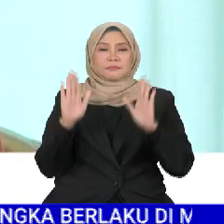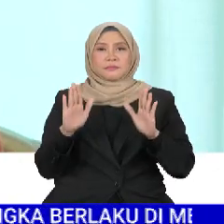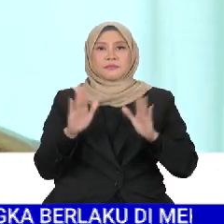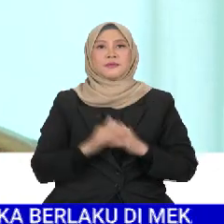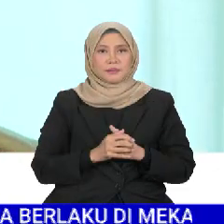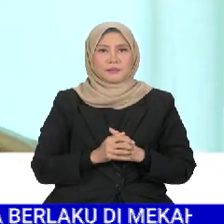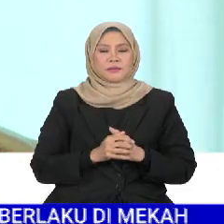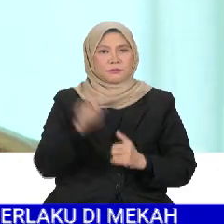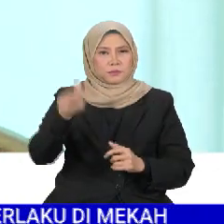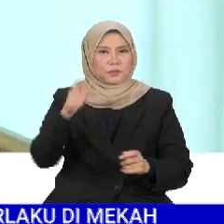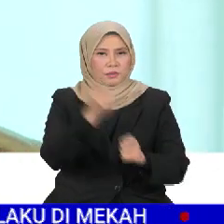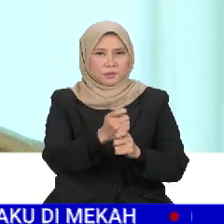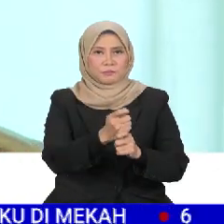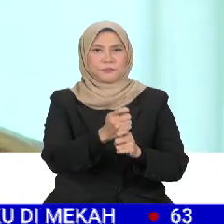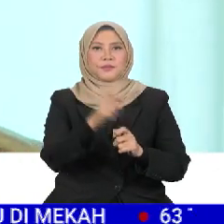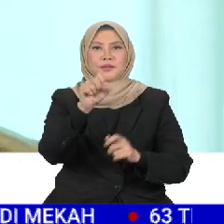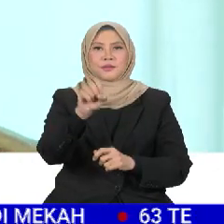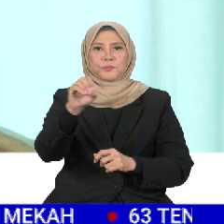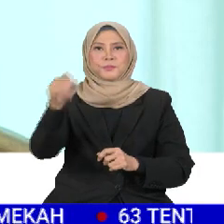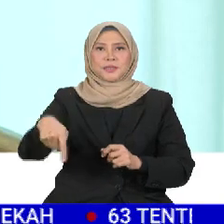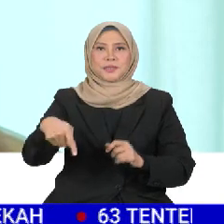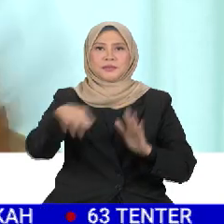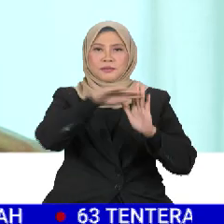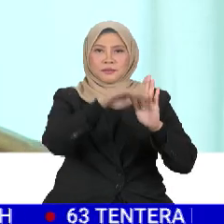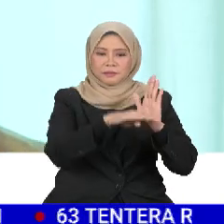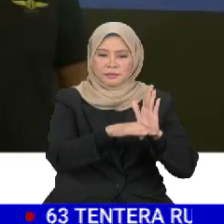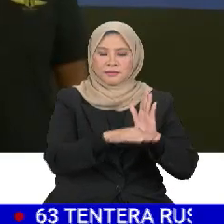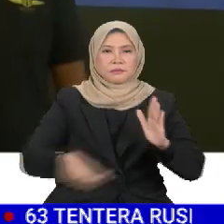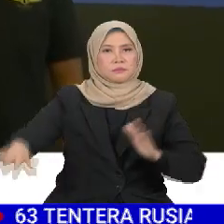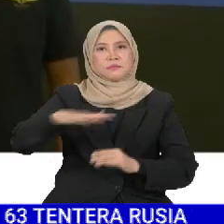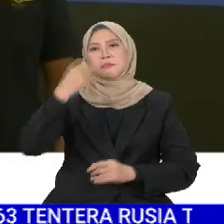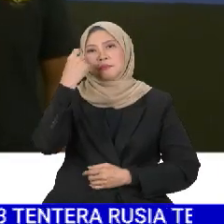kita kena tetapkan SOP yang betul-betul supaya semua faham.